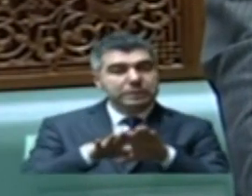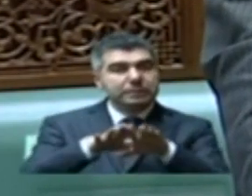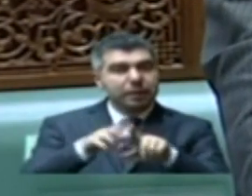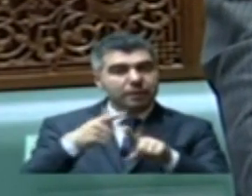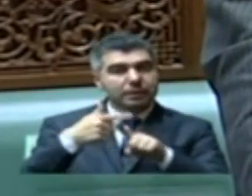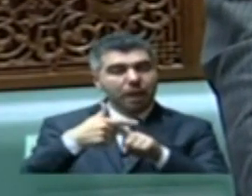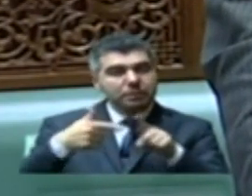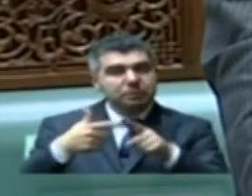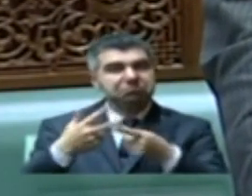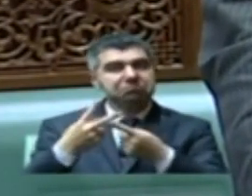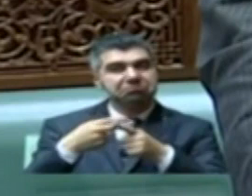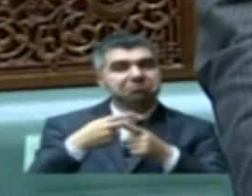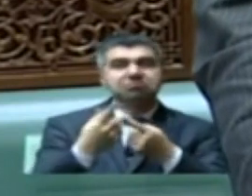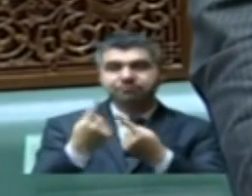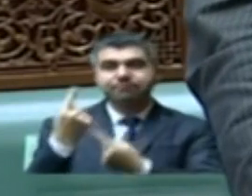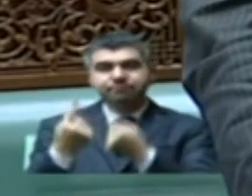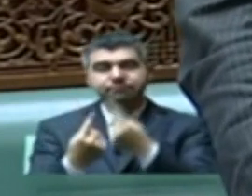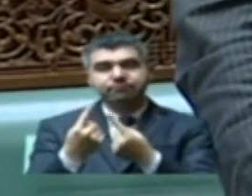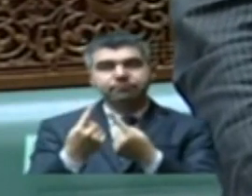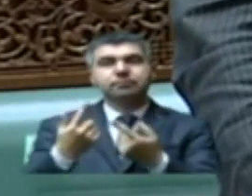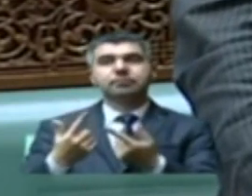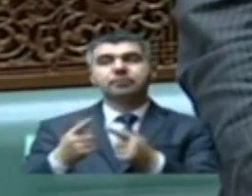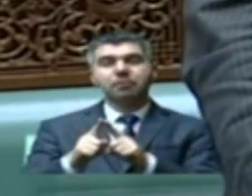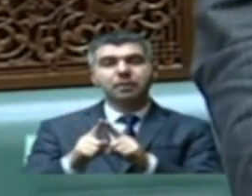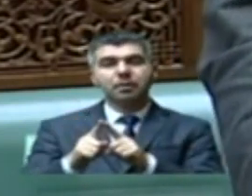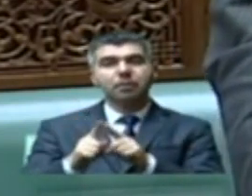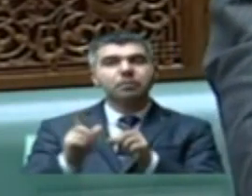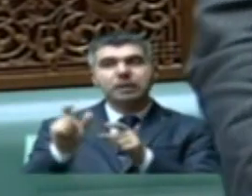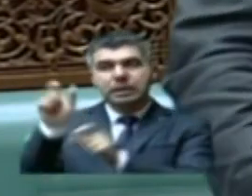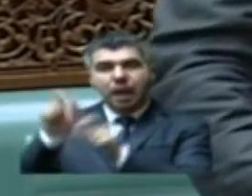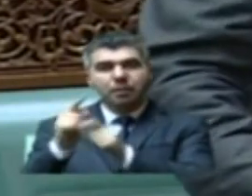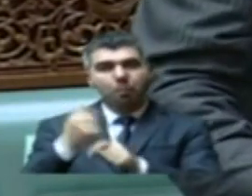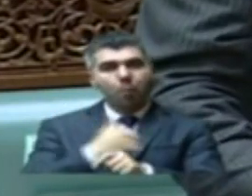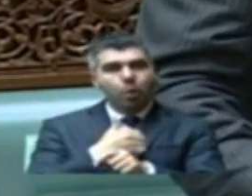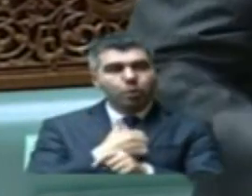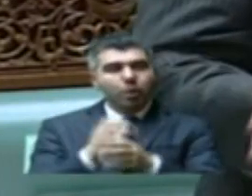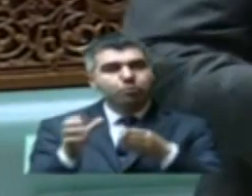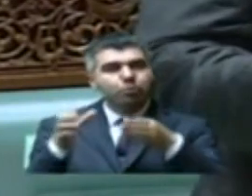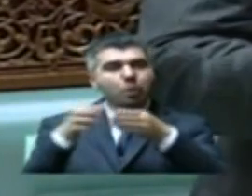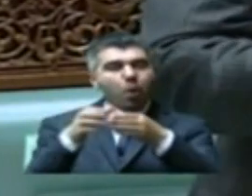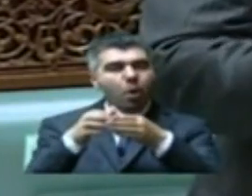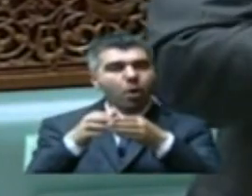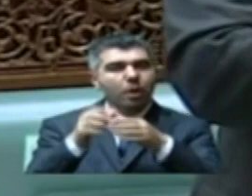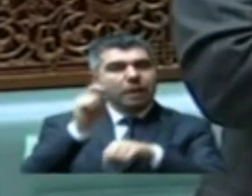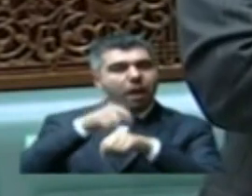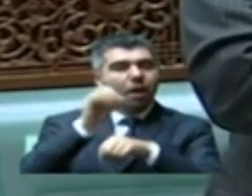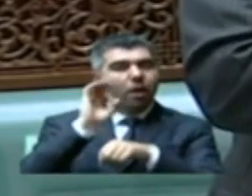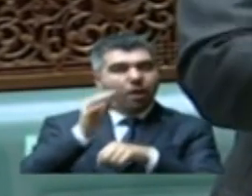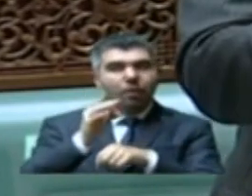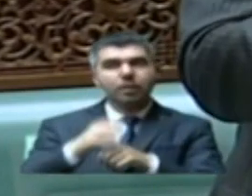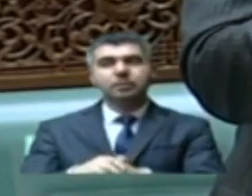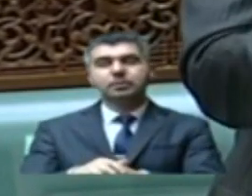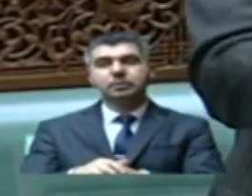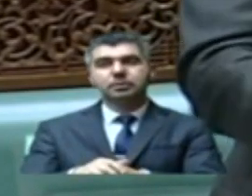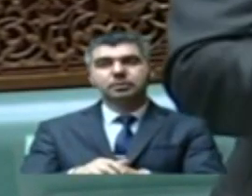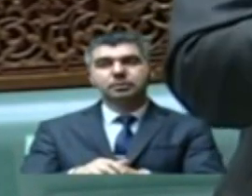بكل صراحة اللي سواء كان العمل فردي أو جماعي فيما يخص هذا القطاع اللي يعيش نوعا ما، خصوصا حتى من